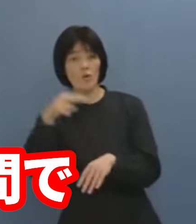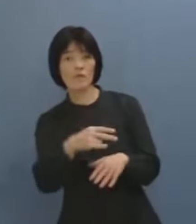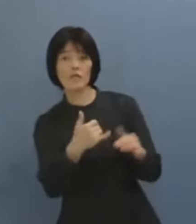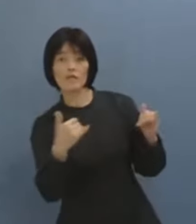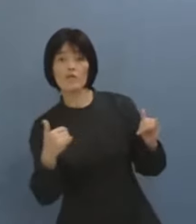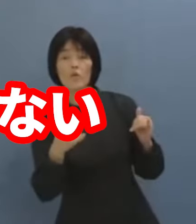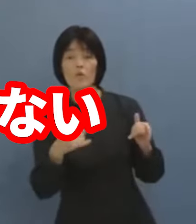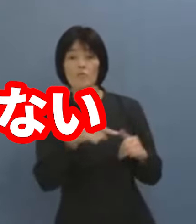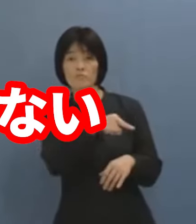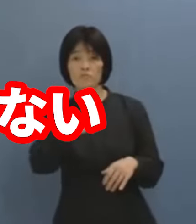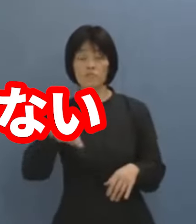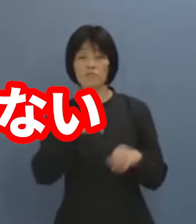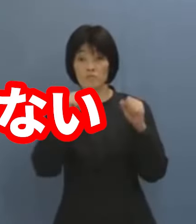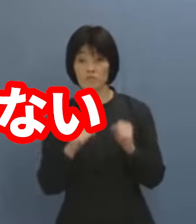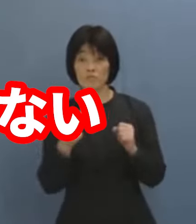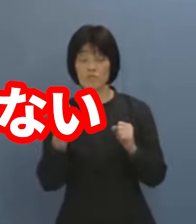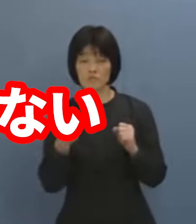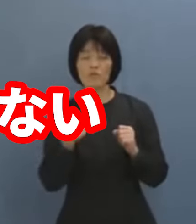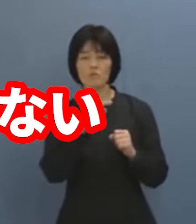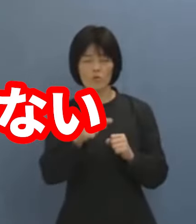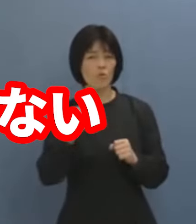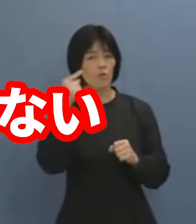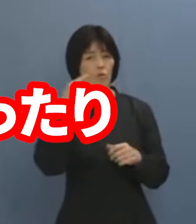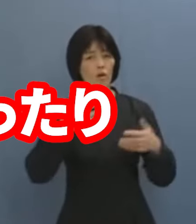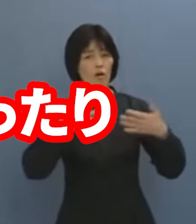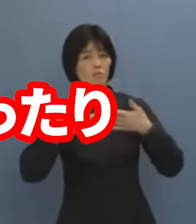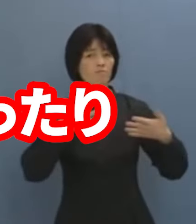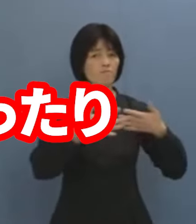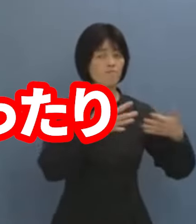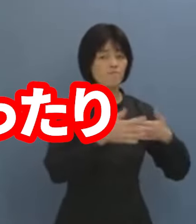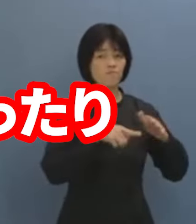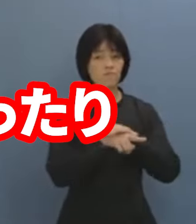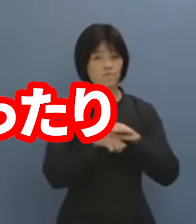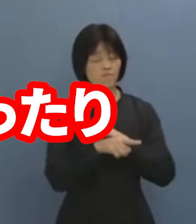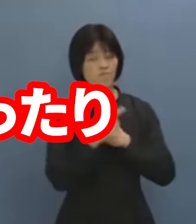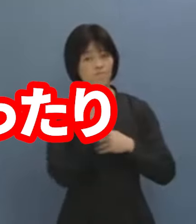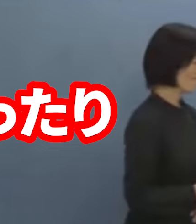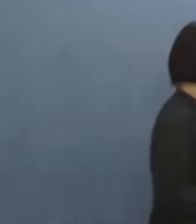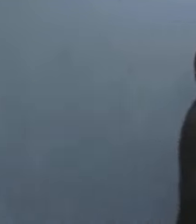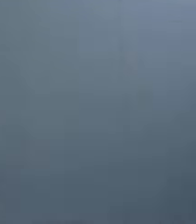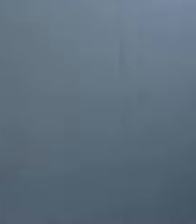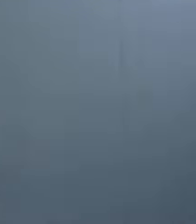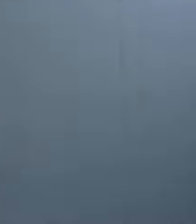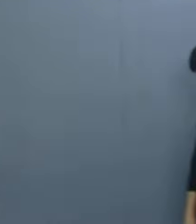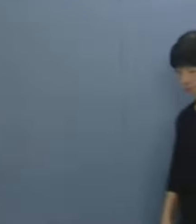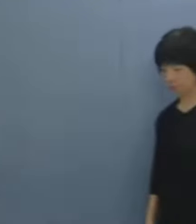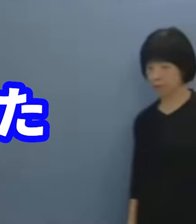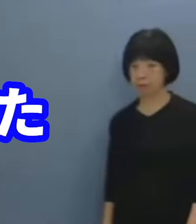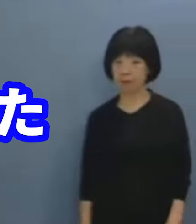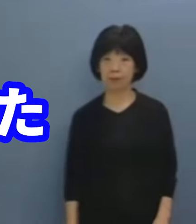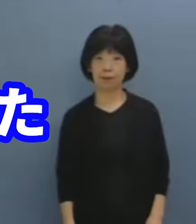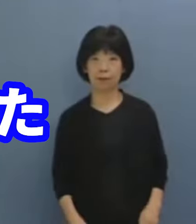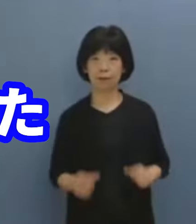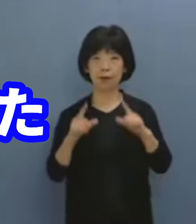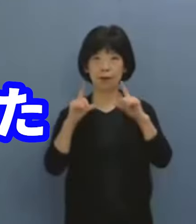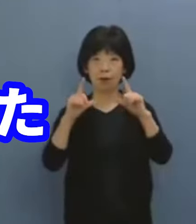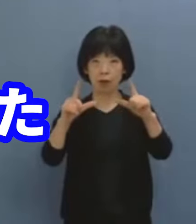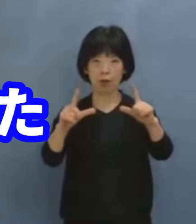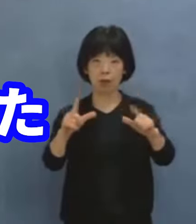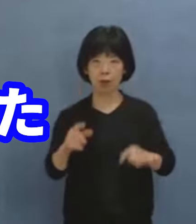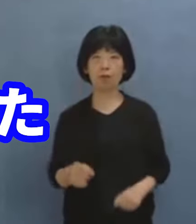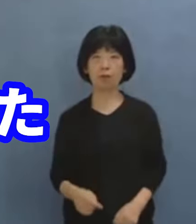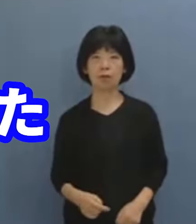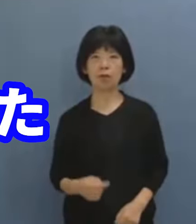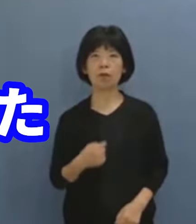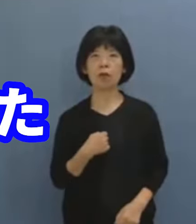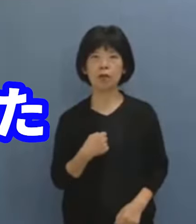こうそこら辺の整合性が合わないのはなぜなのかなというところはちょっと思ったりするんですけども、 私自身はなんかこう俺は知事だとと激